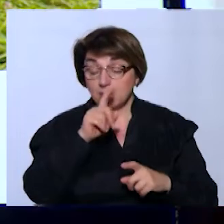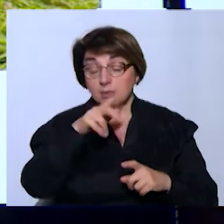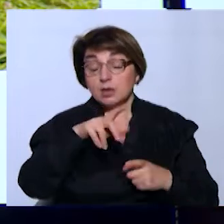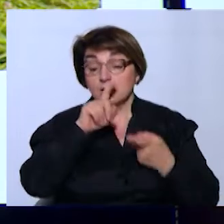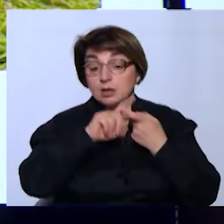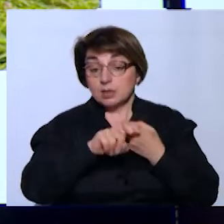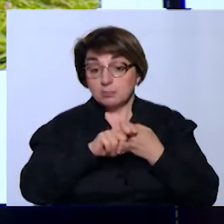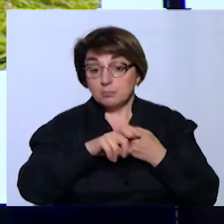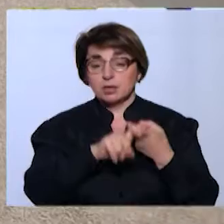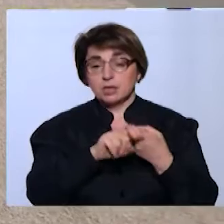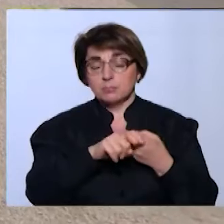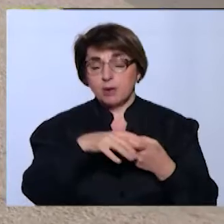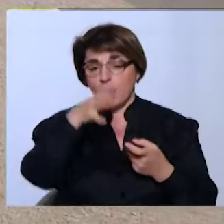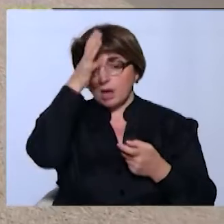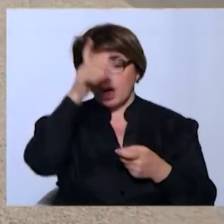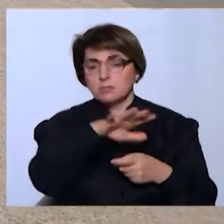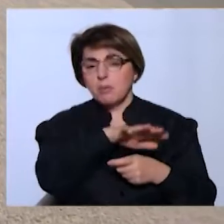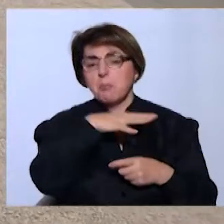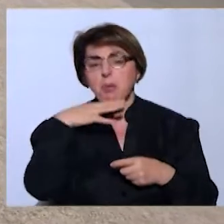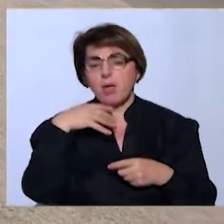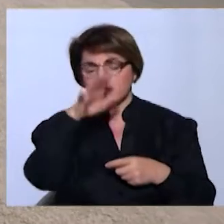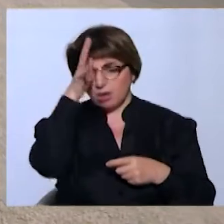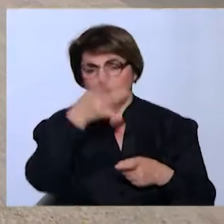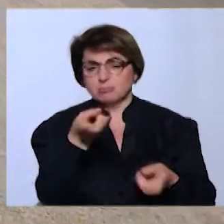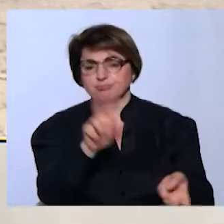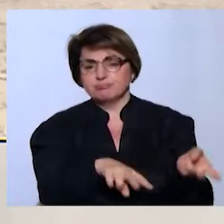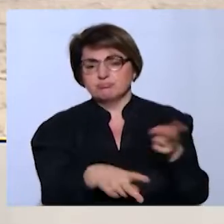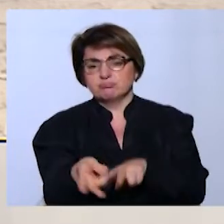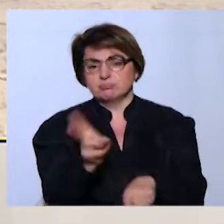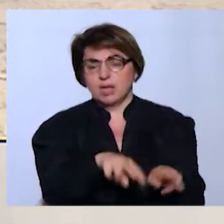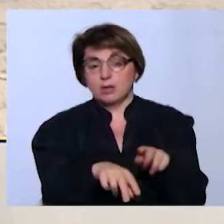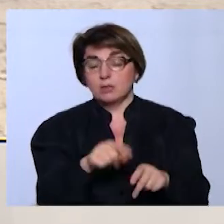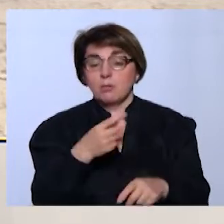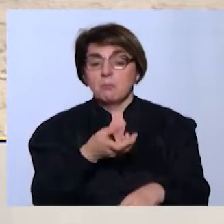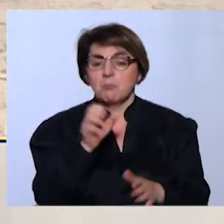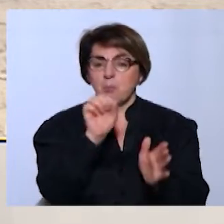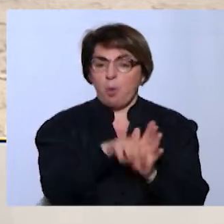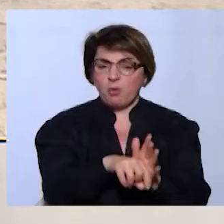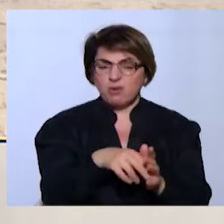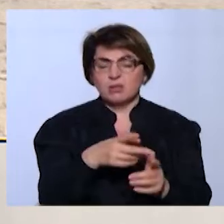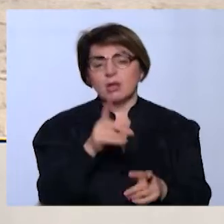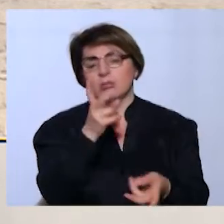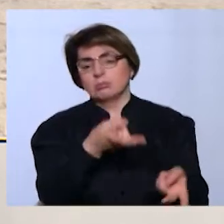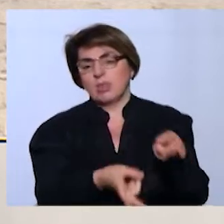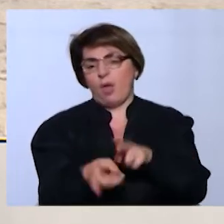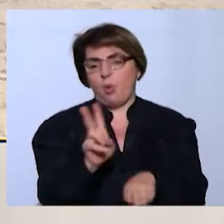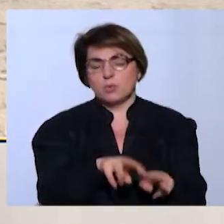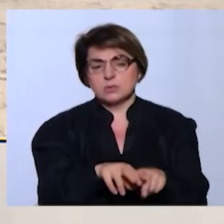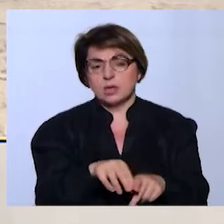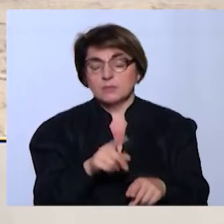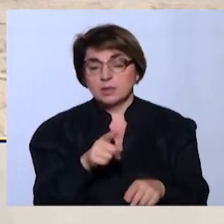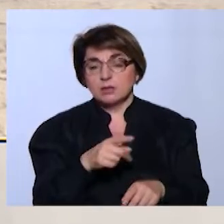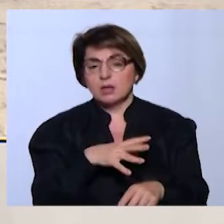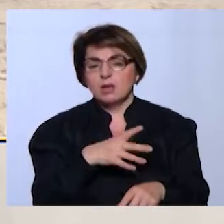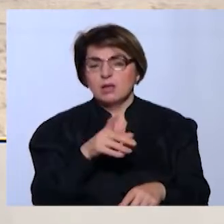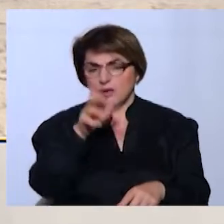ქათმები დახოცა. სულ სხვა სიტყვა მოკლა, დახოცა. მიხვდით ხო ბავშვებო? ანუ